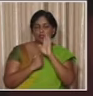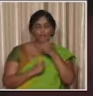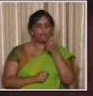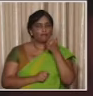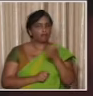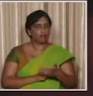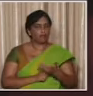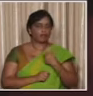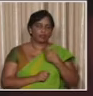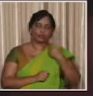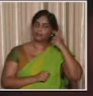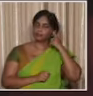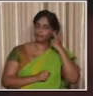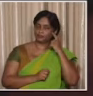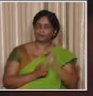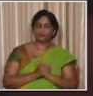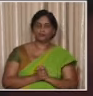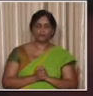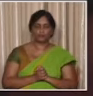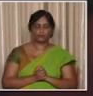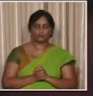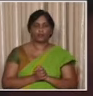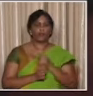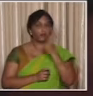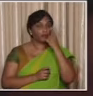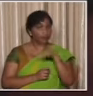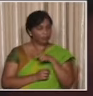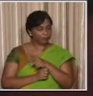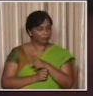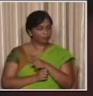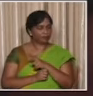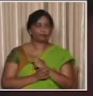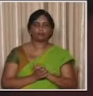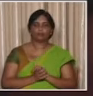වැදගත් කියලායි අපි හිතන්නේ. අන්න ඒ සඳහා